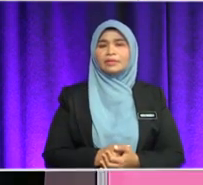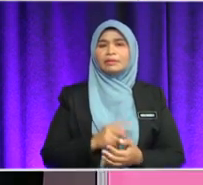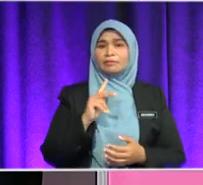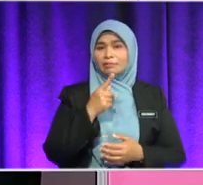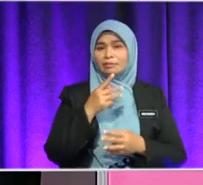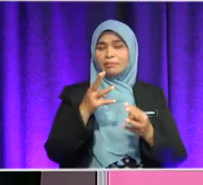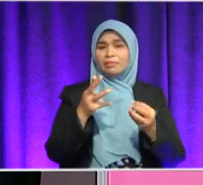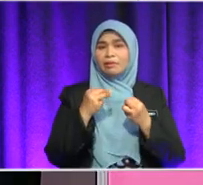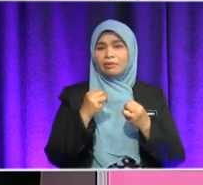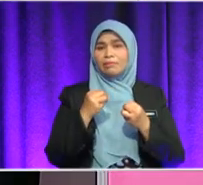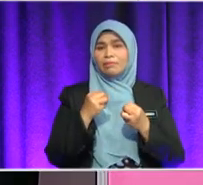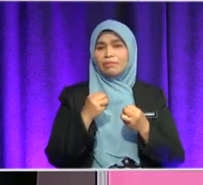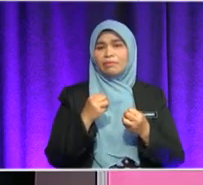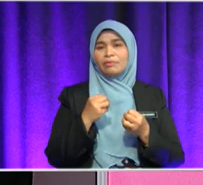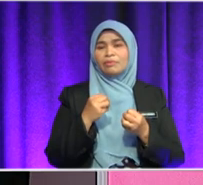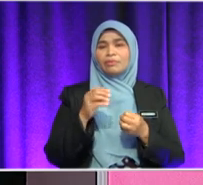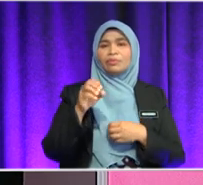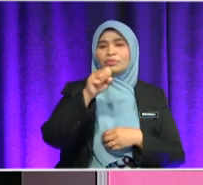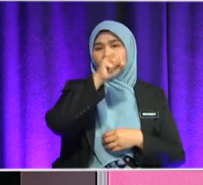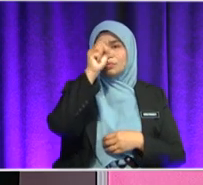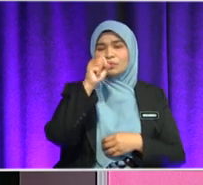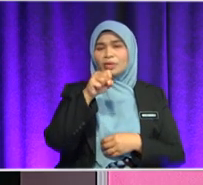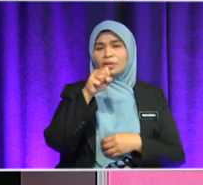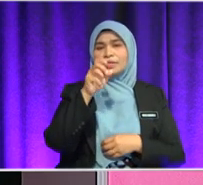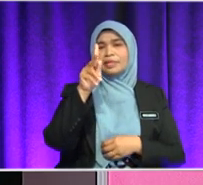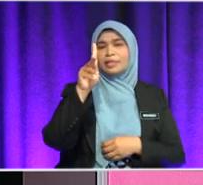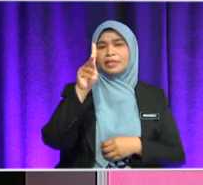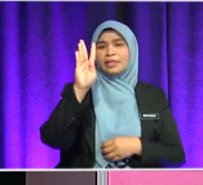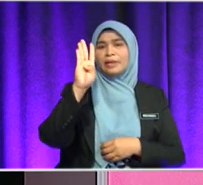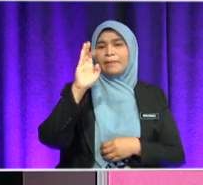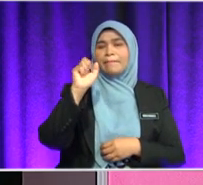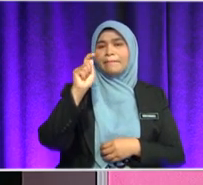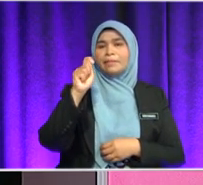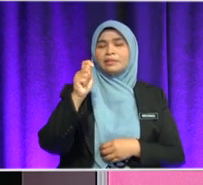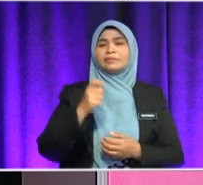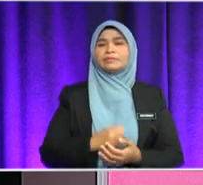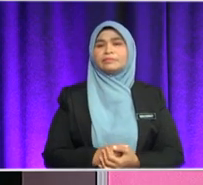dengan segmen ini soalan yang berkaitan dengan hebat gagahnya